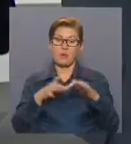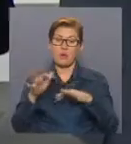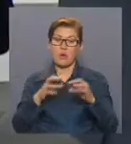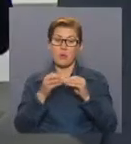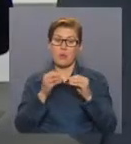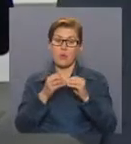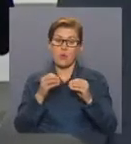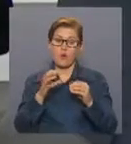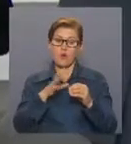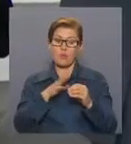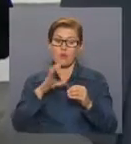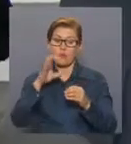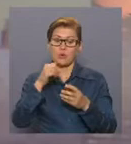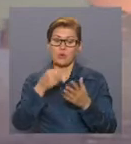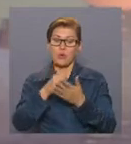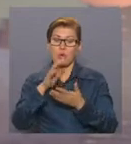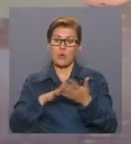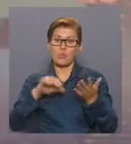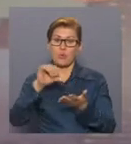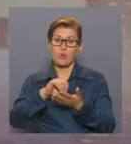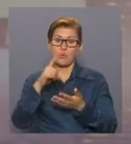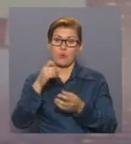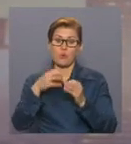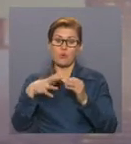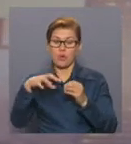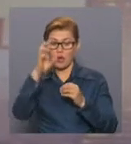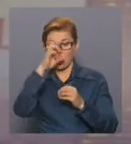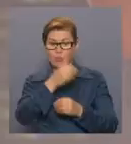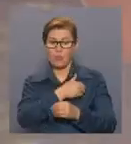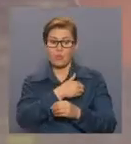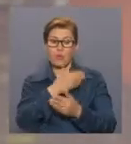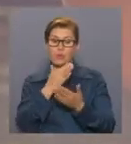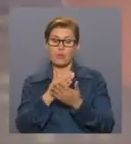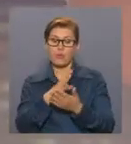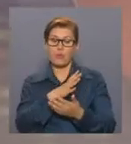шара 10-шы 40-ке дейін жалғасады. Оған қатысуға 115 ел ниет танытқан.